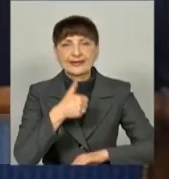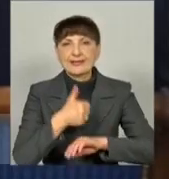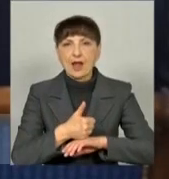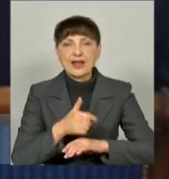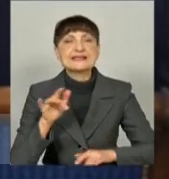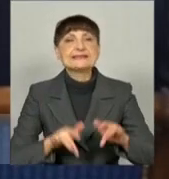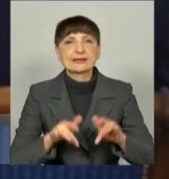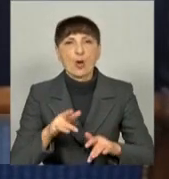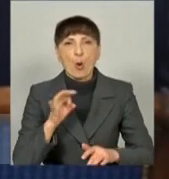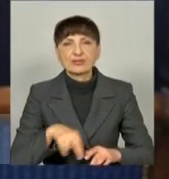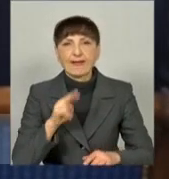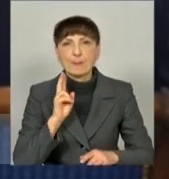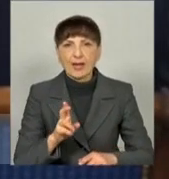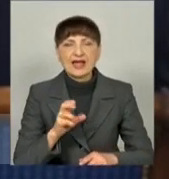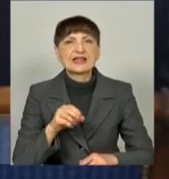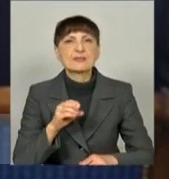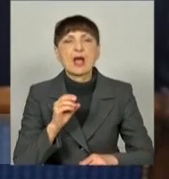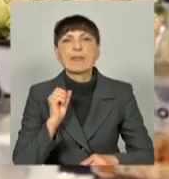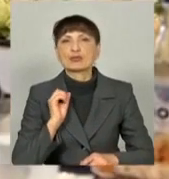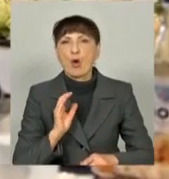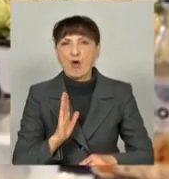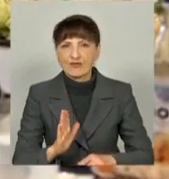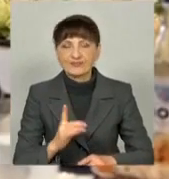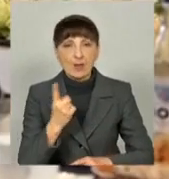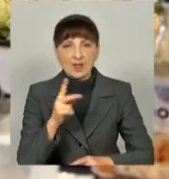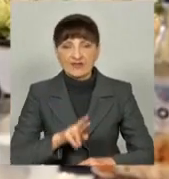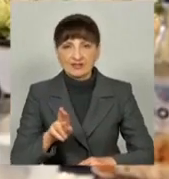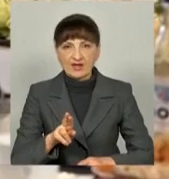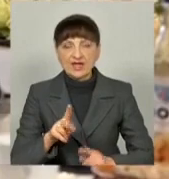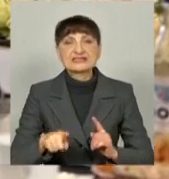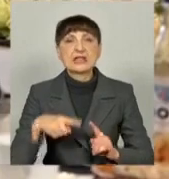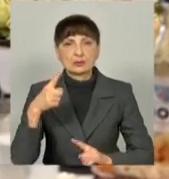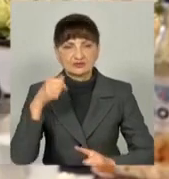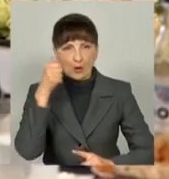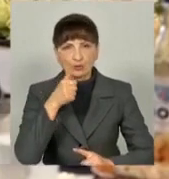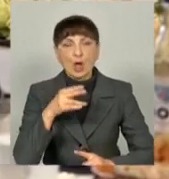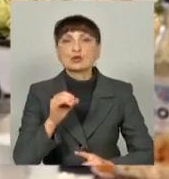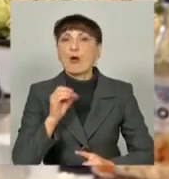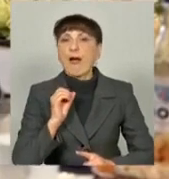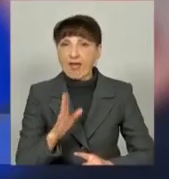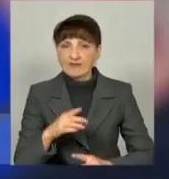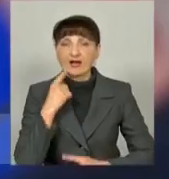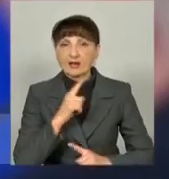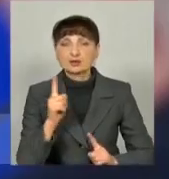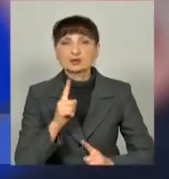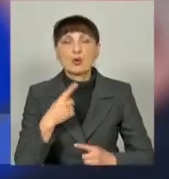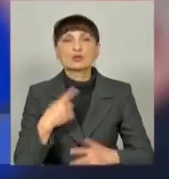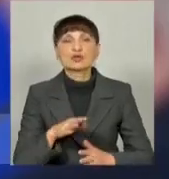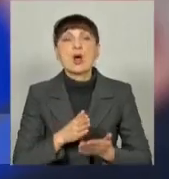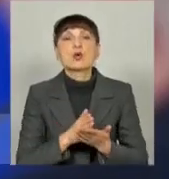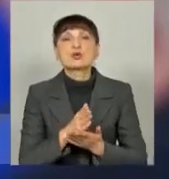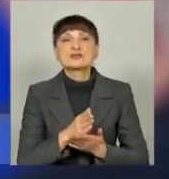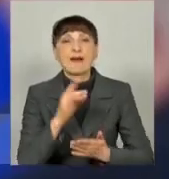секретаря одкб и Мангали тасмагамбетова с 1 января следующего года касымжу мартукаев отметил что курс Казахстана